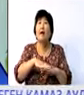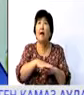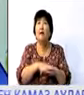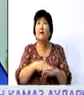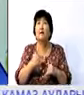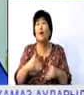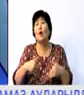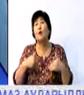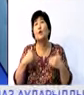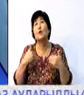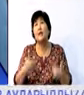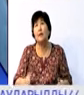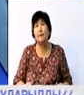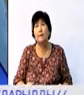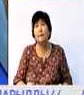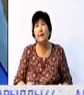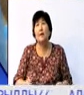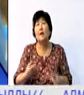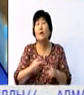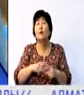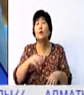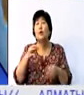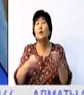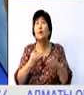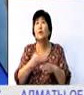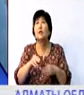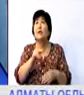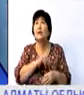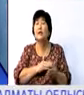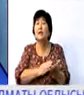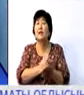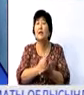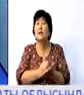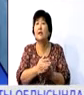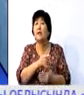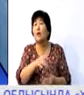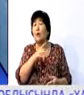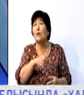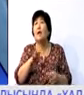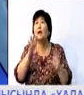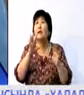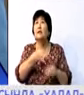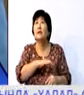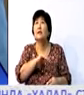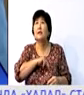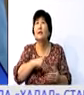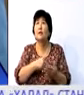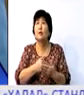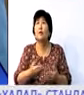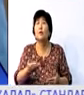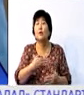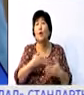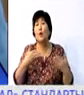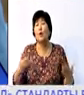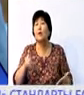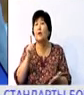жүректен құттықтаймын. Осы сот саласында жұмыс істеп жатқаныма 4 жыл уақыт өтті. Заң саласында жұмыс істегесін бізге үлкен